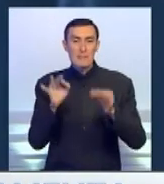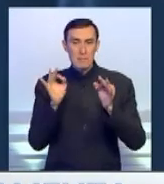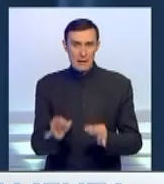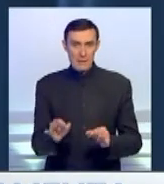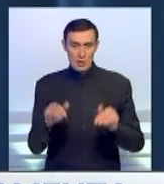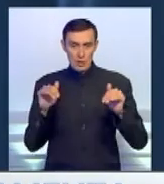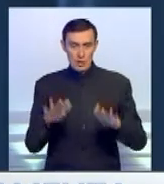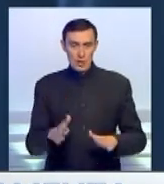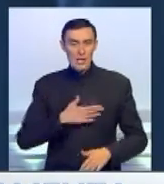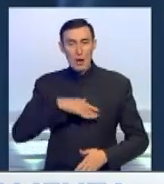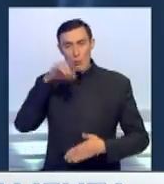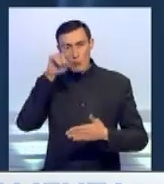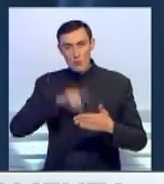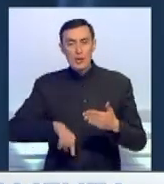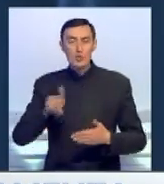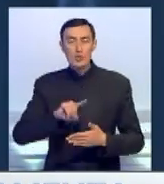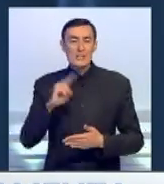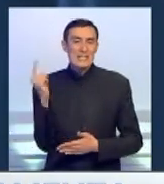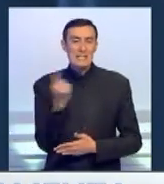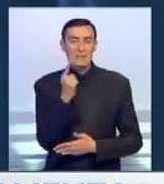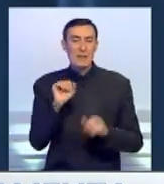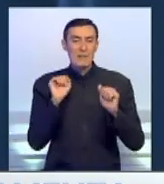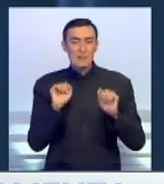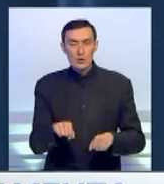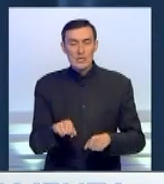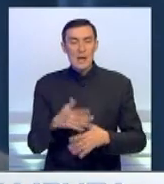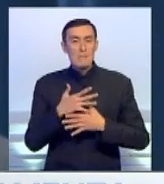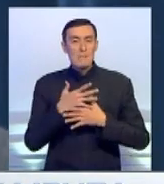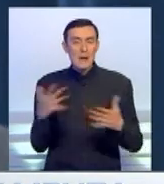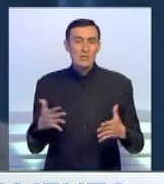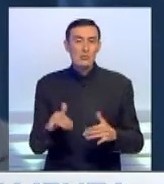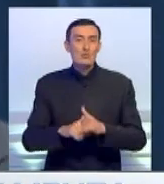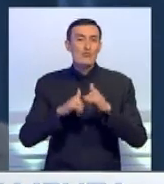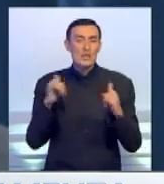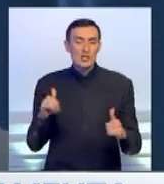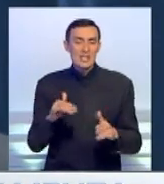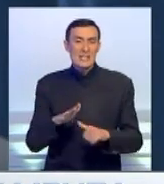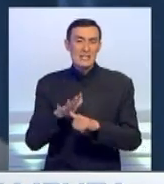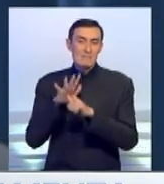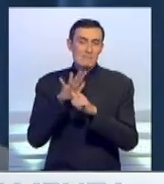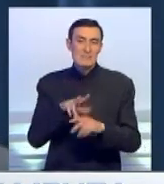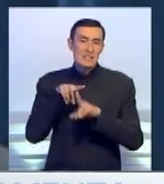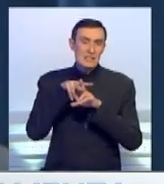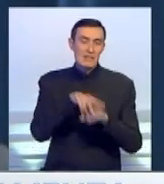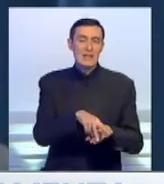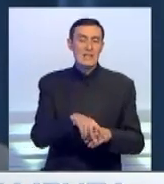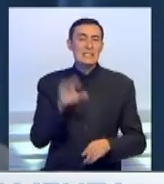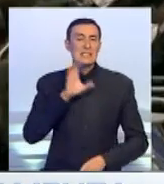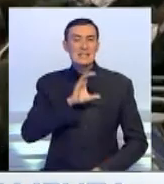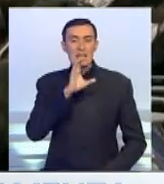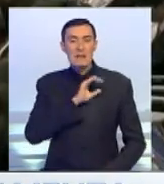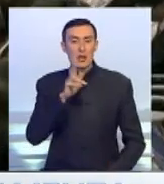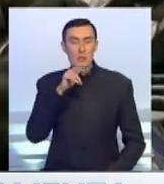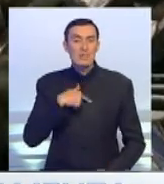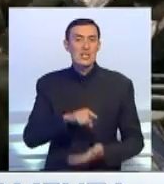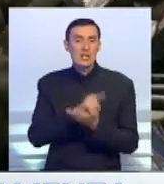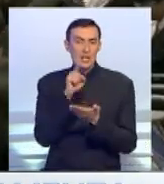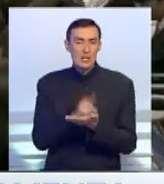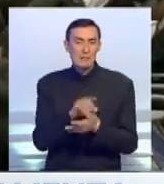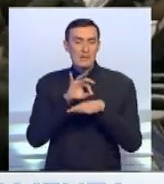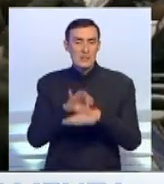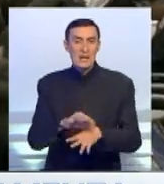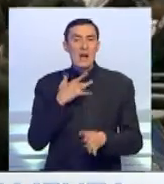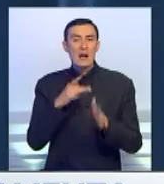решение. Я уверен, что единственный путь – это по максимуму увеличить давление на Северную Корею. Поэтому мы должны